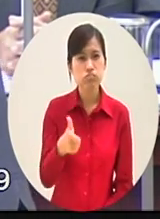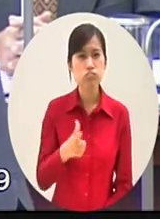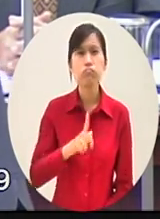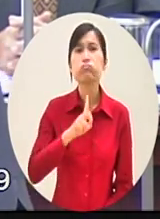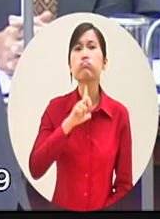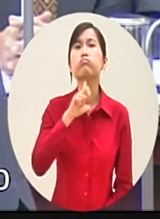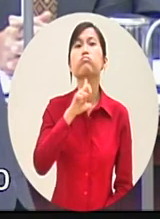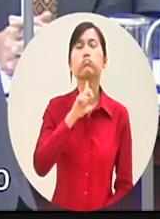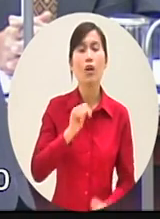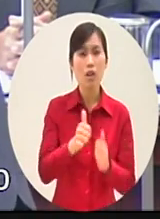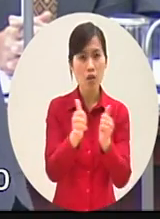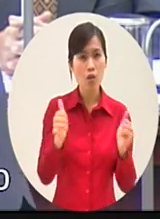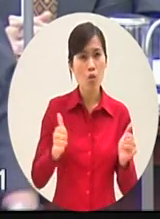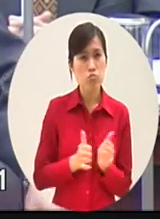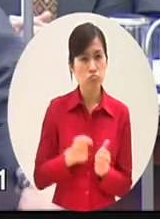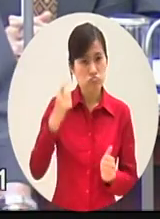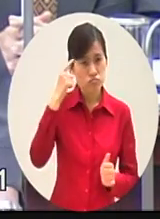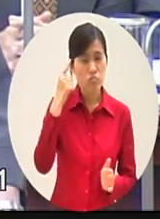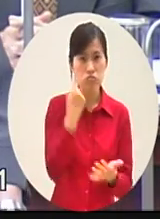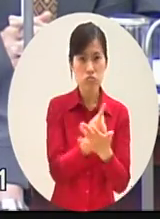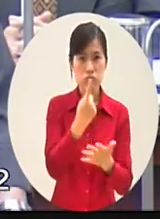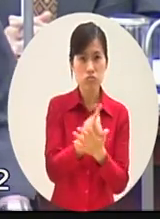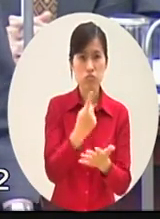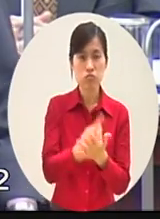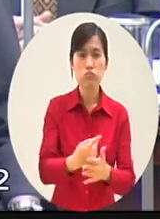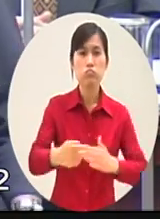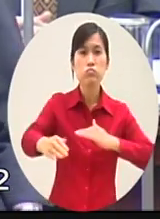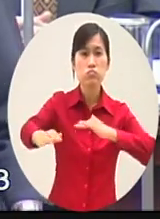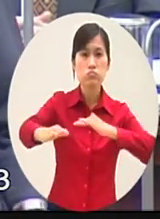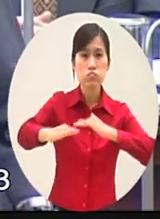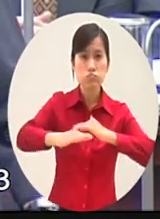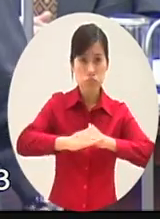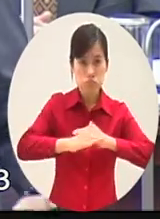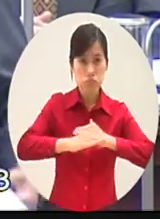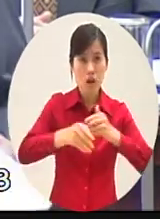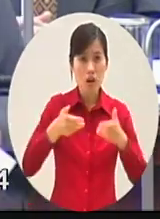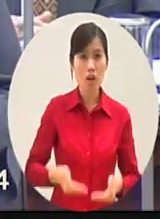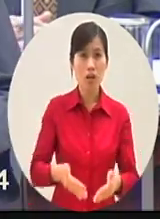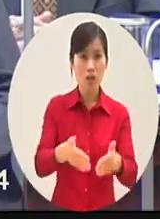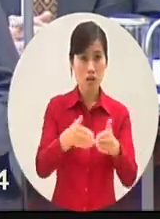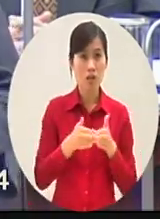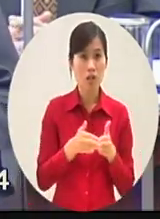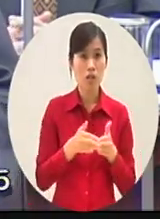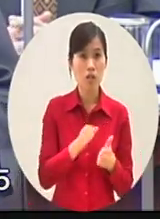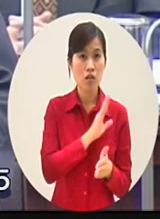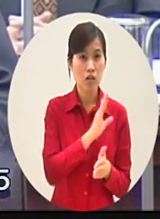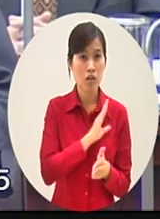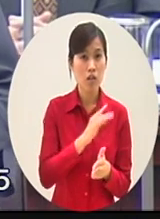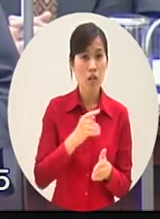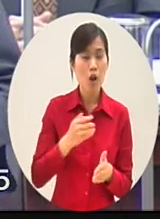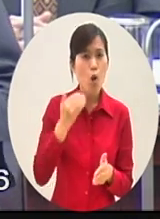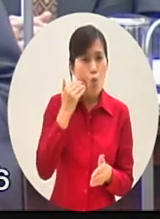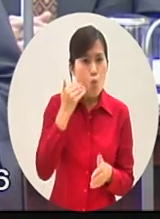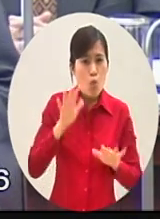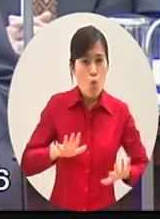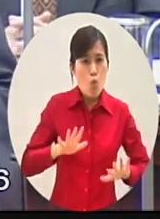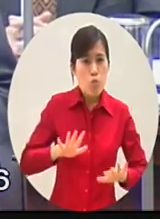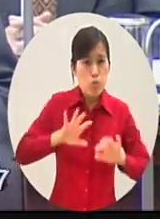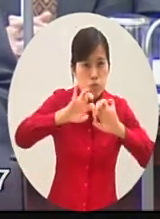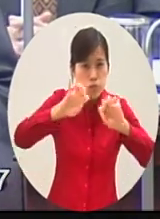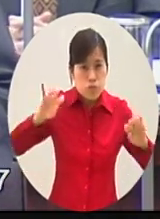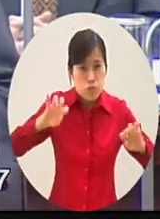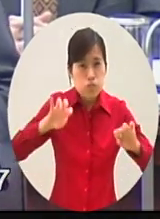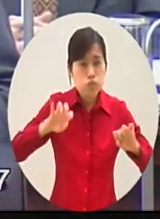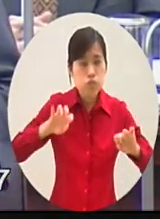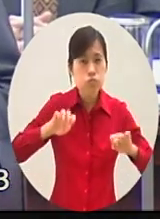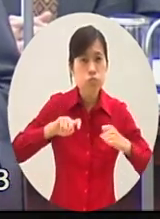生命都一样的平等重要。我认为如果今天探索教育 是一个我们要发展